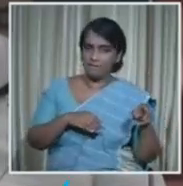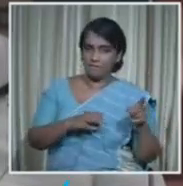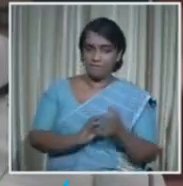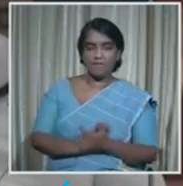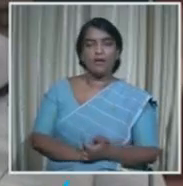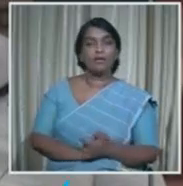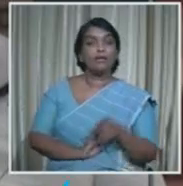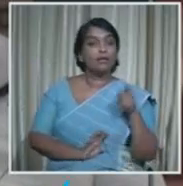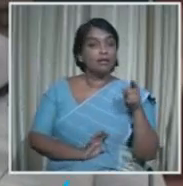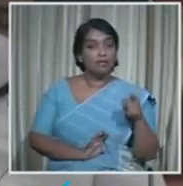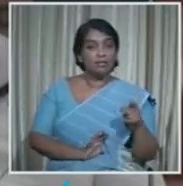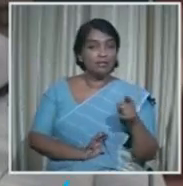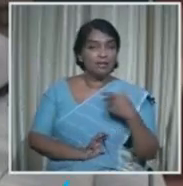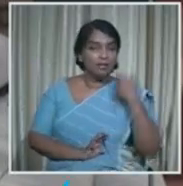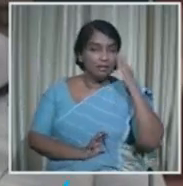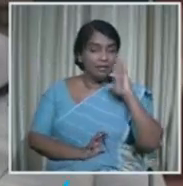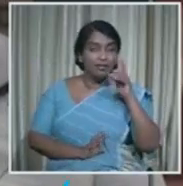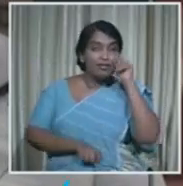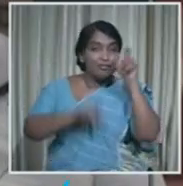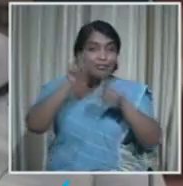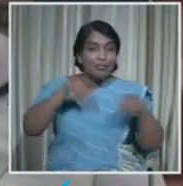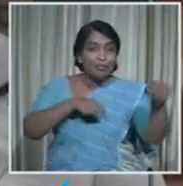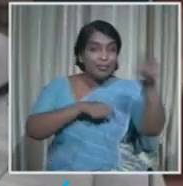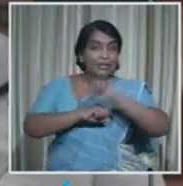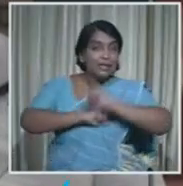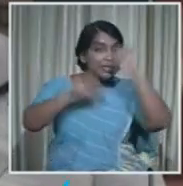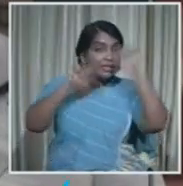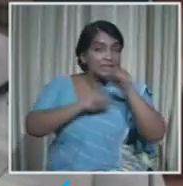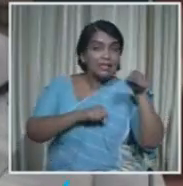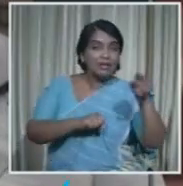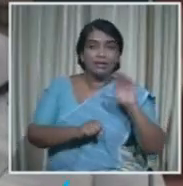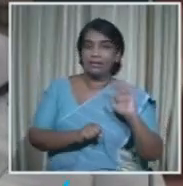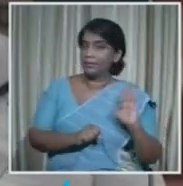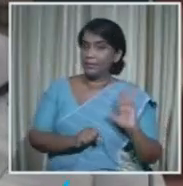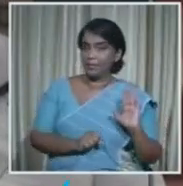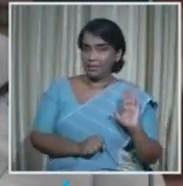තියෙනවා මේක මේ සාමාන්‍ය පොදු ජනතාවගේ විරෝධය නෙමෙයි